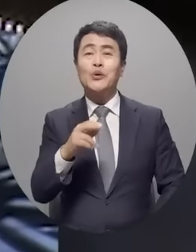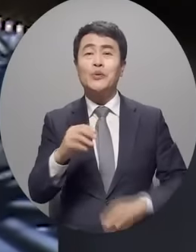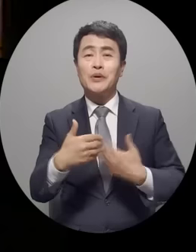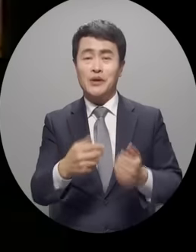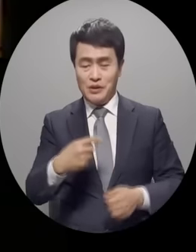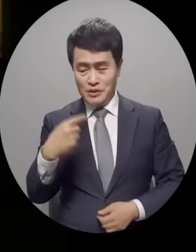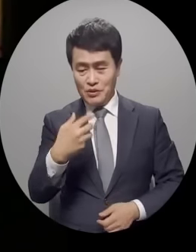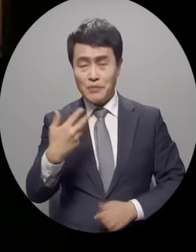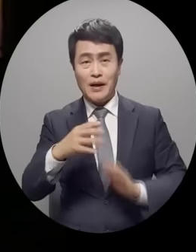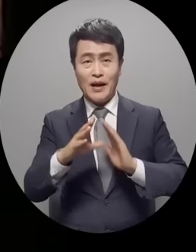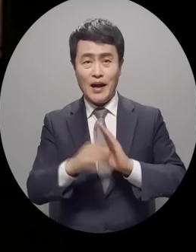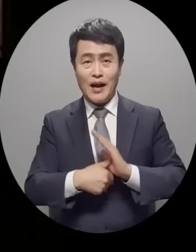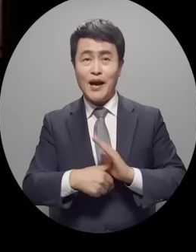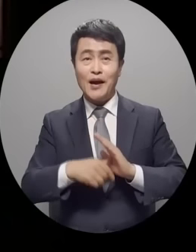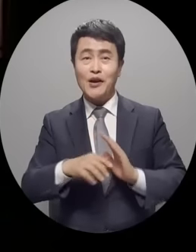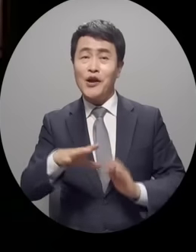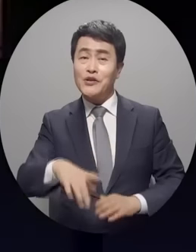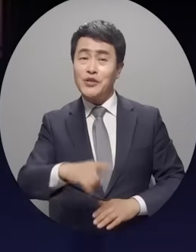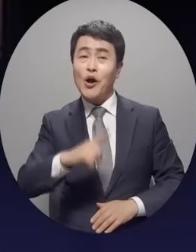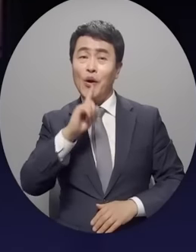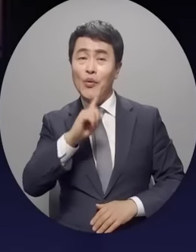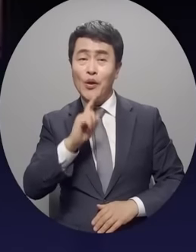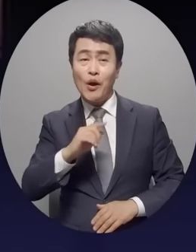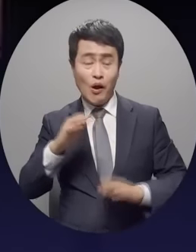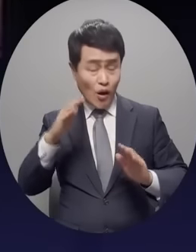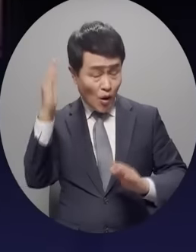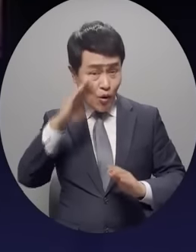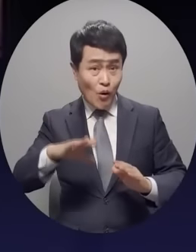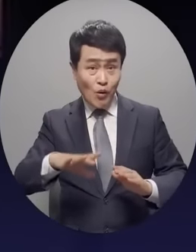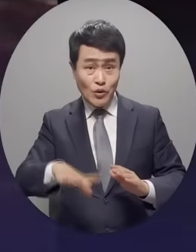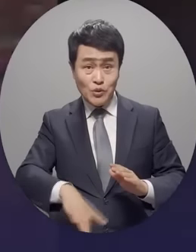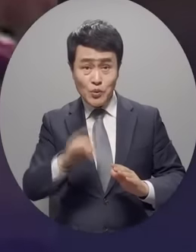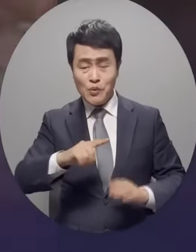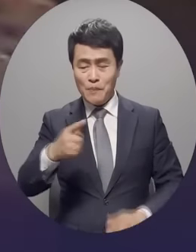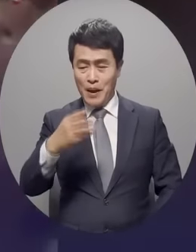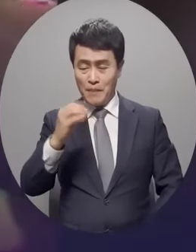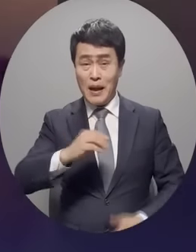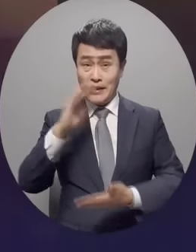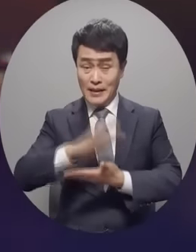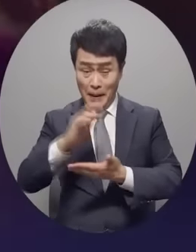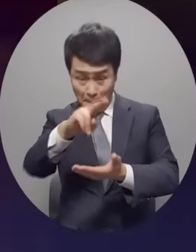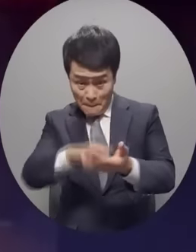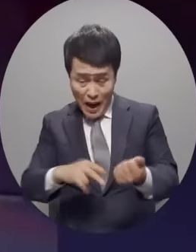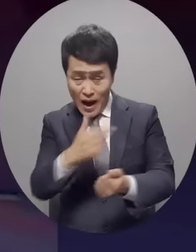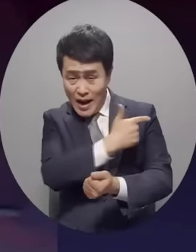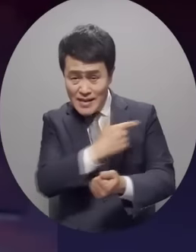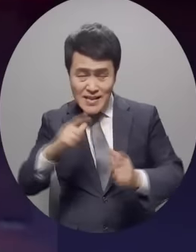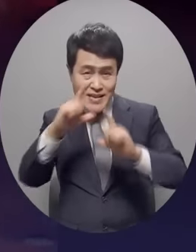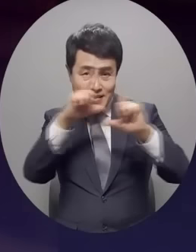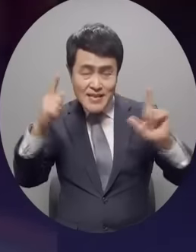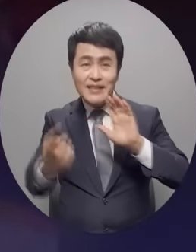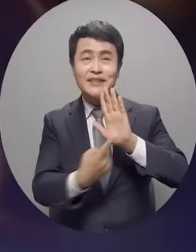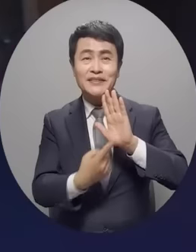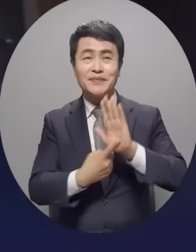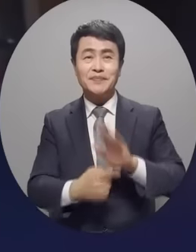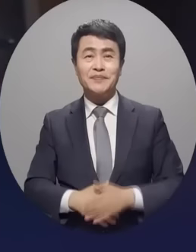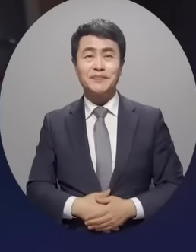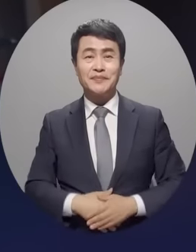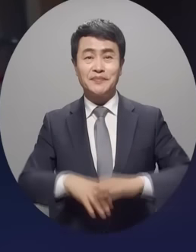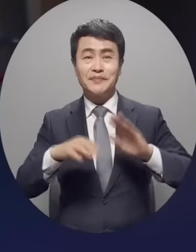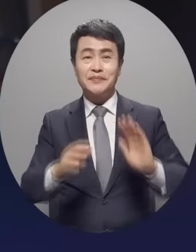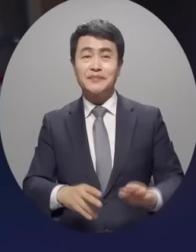1980년 정식으로 발매한 첫 앨범은 국내 최초 100만 장 판매를 달성하며 대스타의 탄생을 알렸습니다.